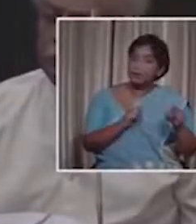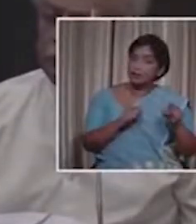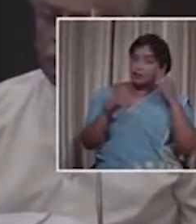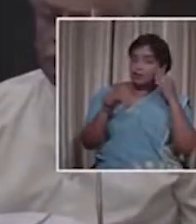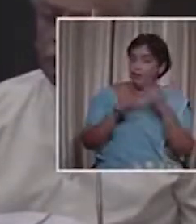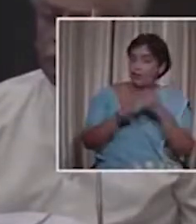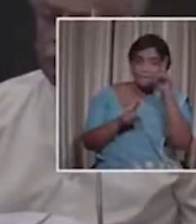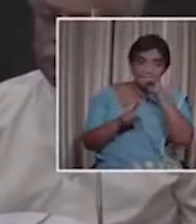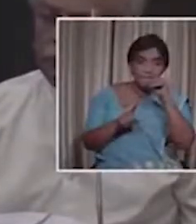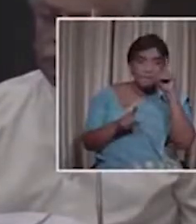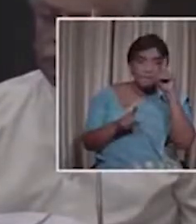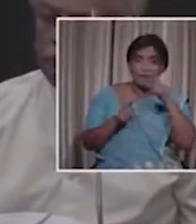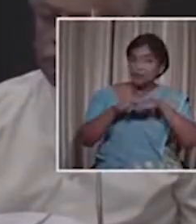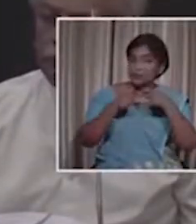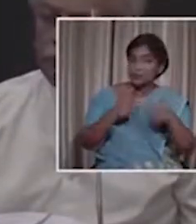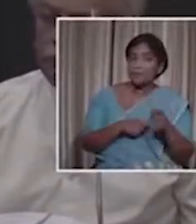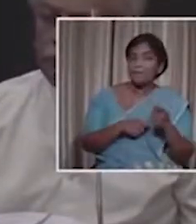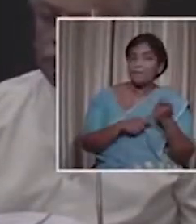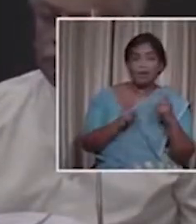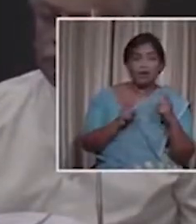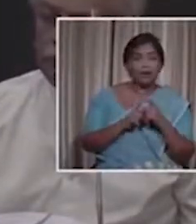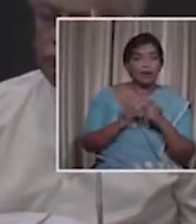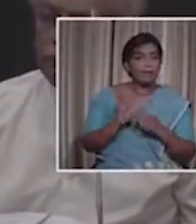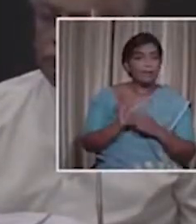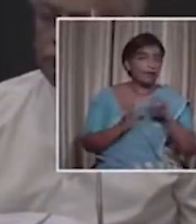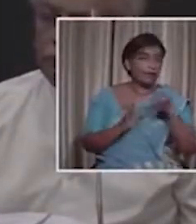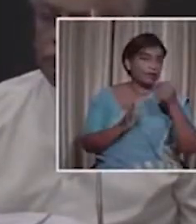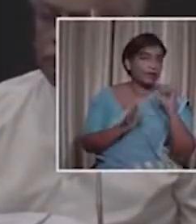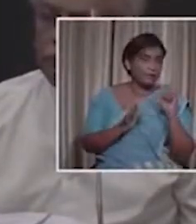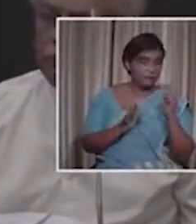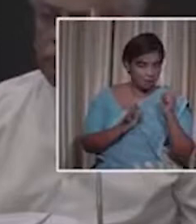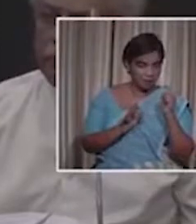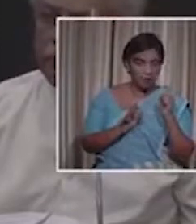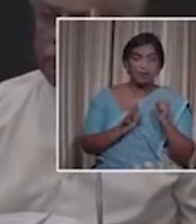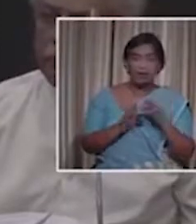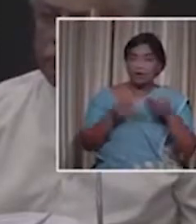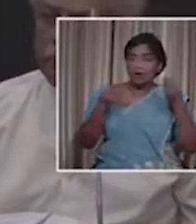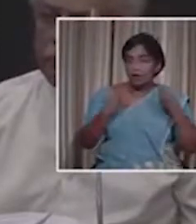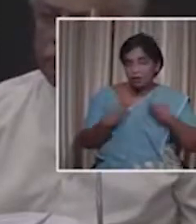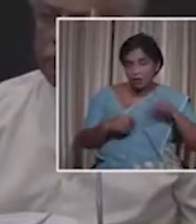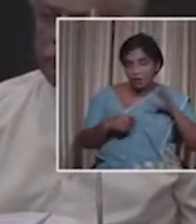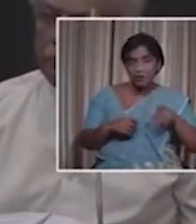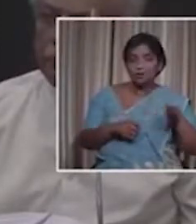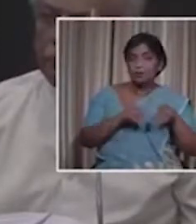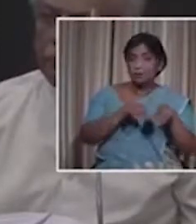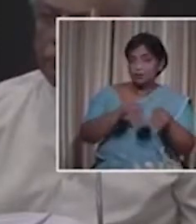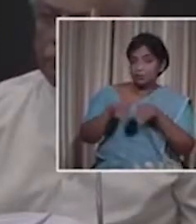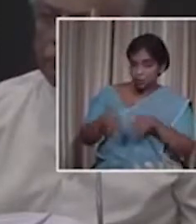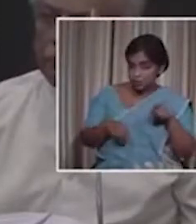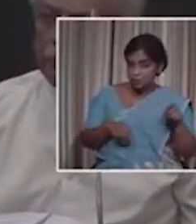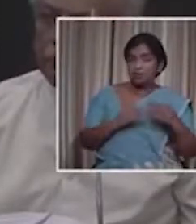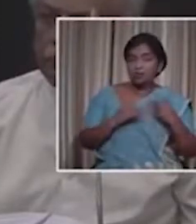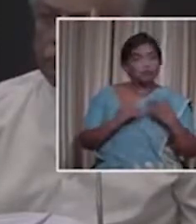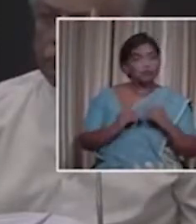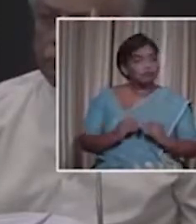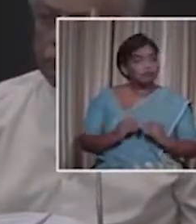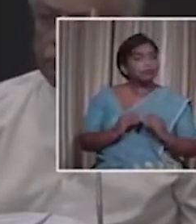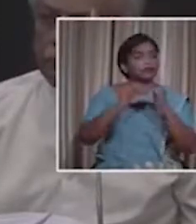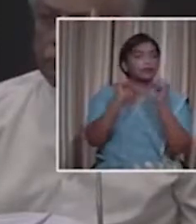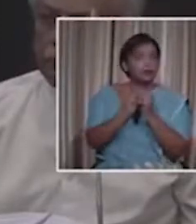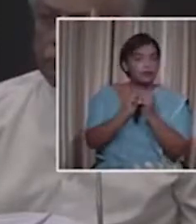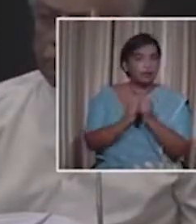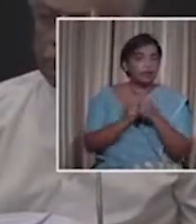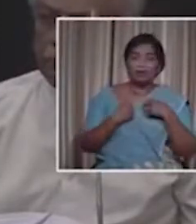3 வாரங்கள் கடினமான காலப்போது என்பதால் எரிபொருள் மற்றும் எரிவாயுவை சிக்கனமாக பயன்படுத்துமாறு பிரதமர் ரணில் விக்ரமசிங்கே நாட்டு